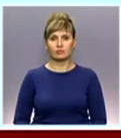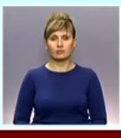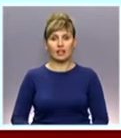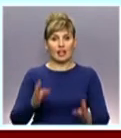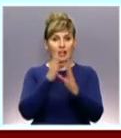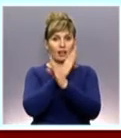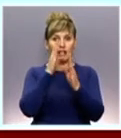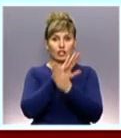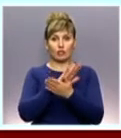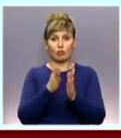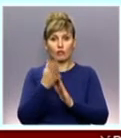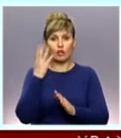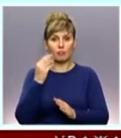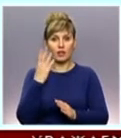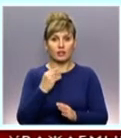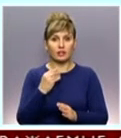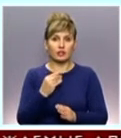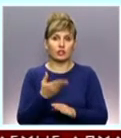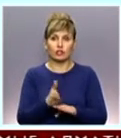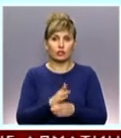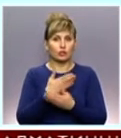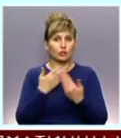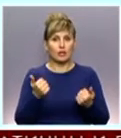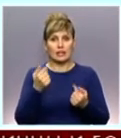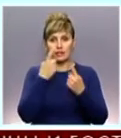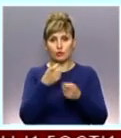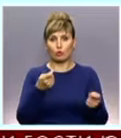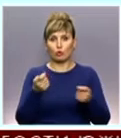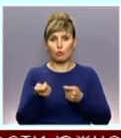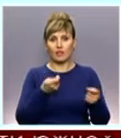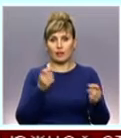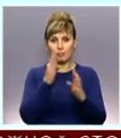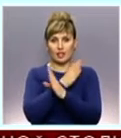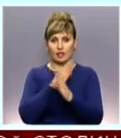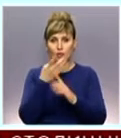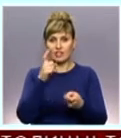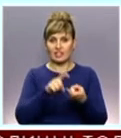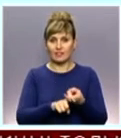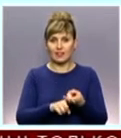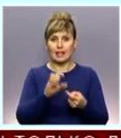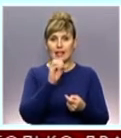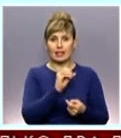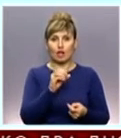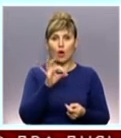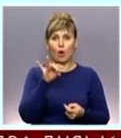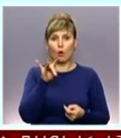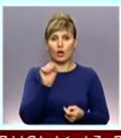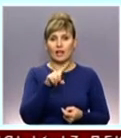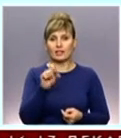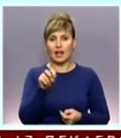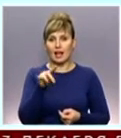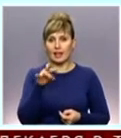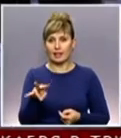экологическая ситуация в алматы не критическая об этом заявил руководитель и управления природных ресурсов и регулирования природопользования